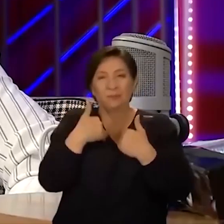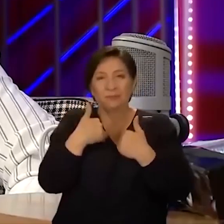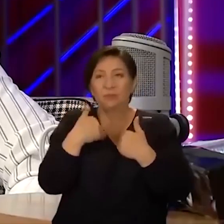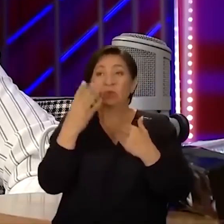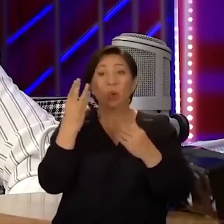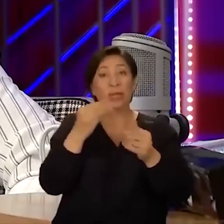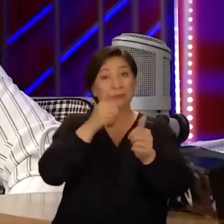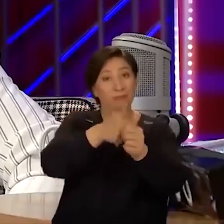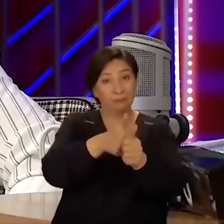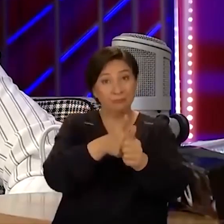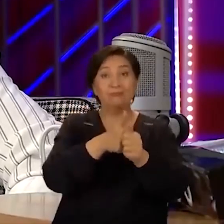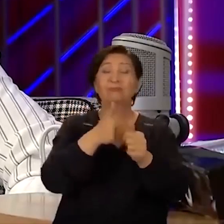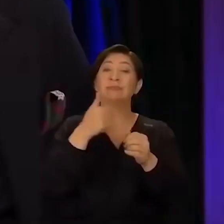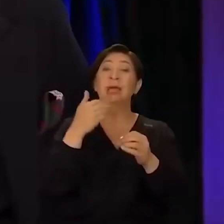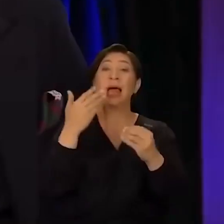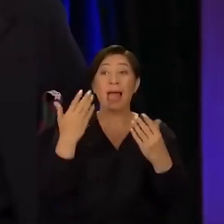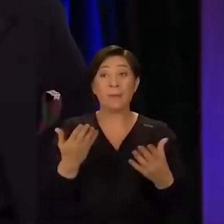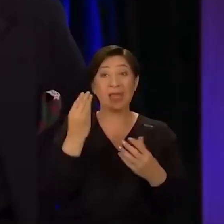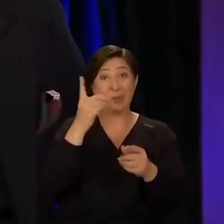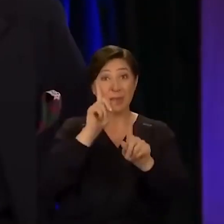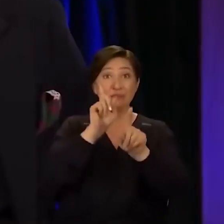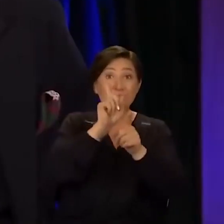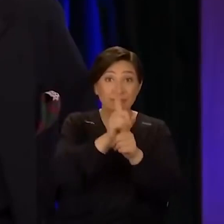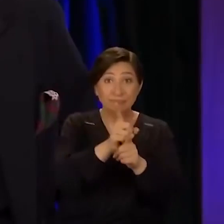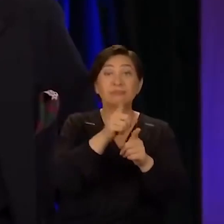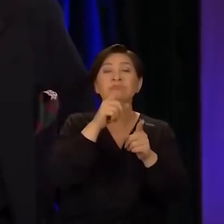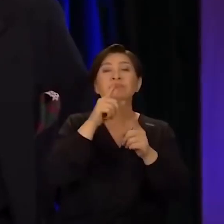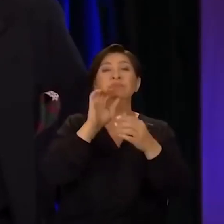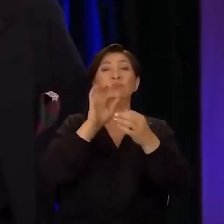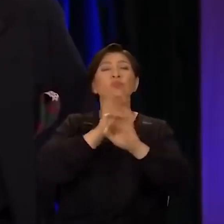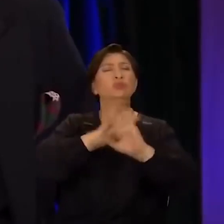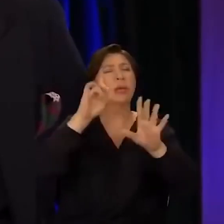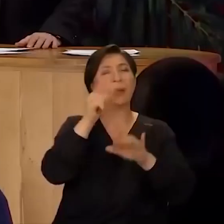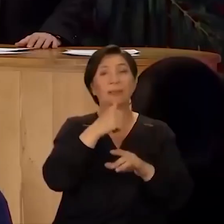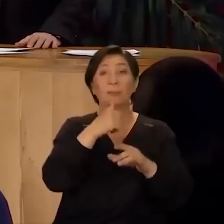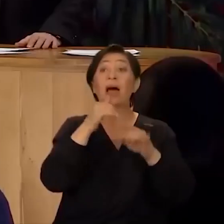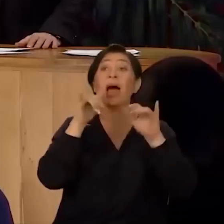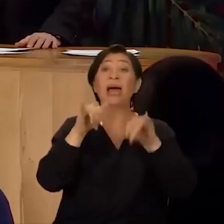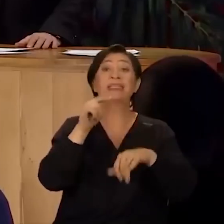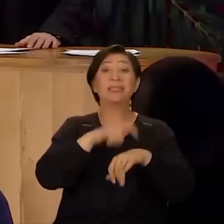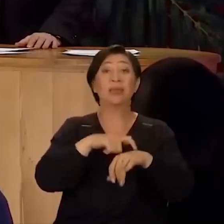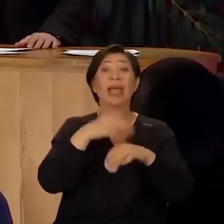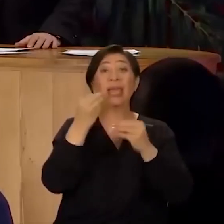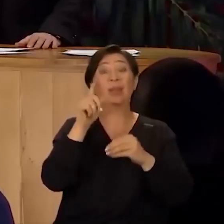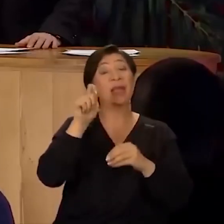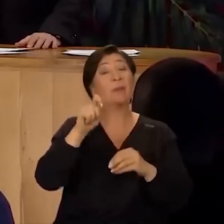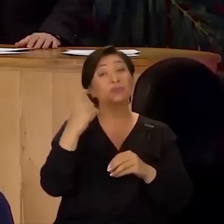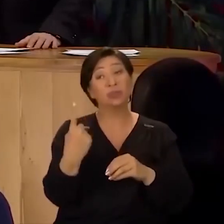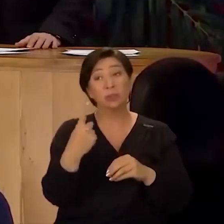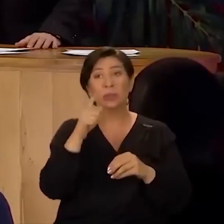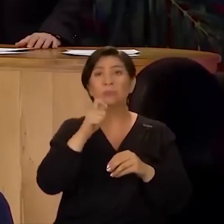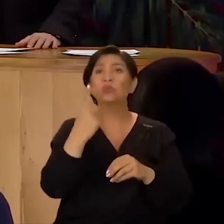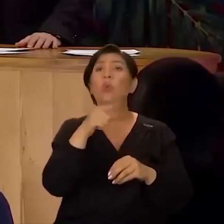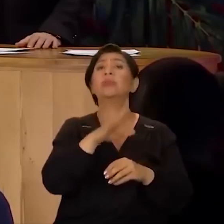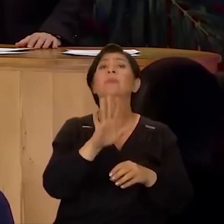anlaşıyorsunuz iyi bir Hem iyi bir menejer bir sen bir adam hem de aynı zamanda da iyi bir yapacağım